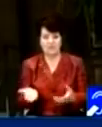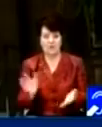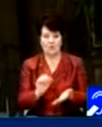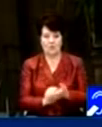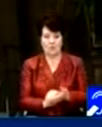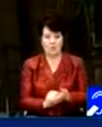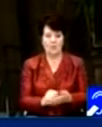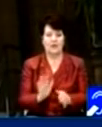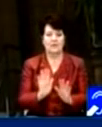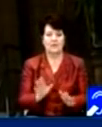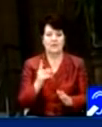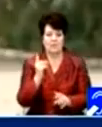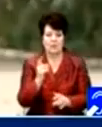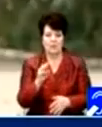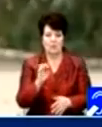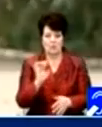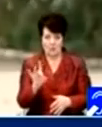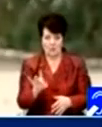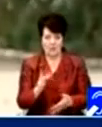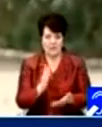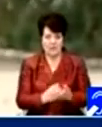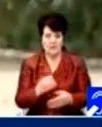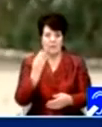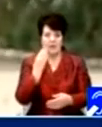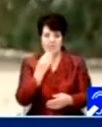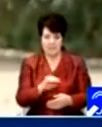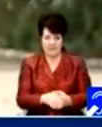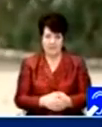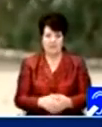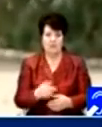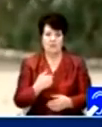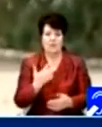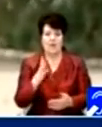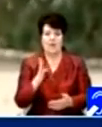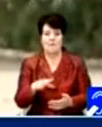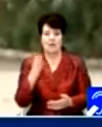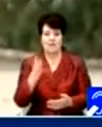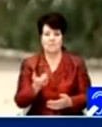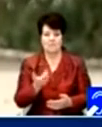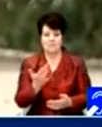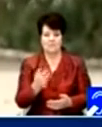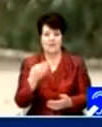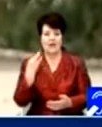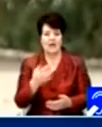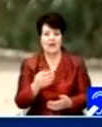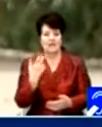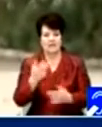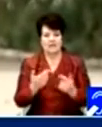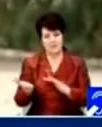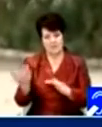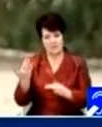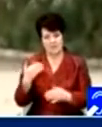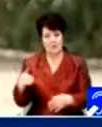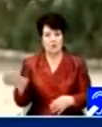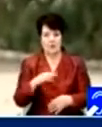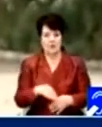ocupate încă din primul tur. Este mai bine pentru că nu am avut câțiva ani la rând precedențe